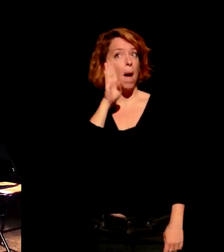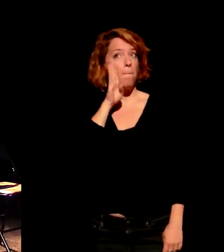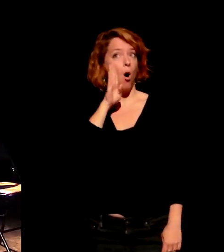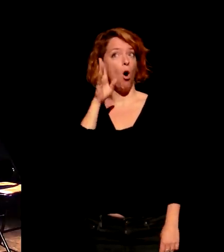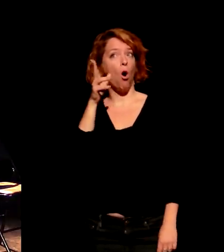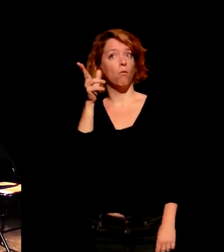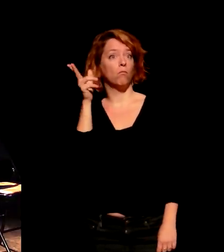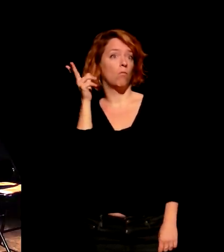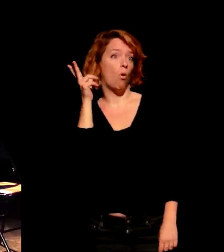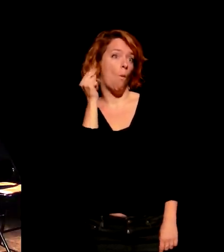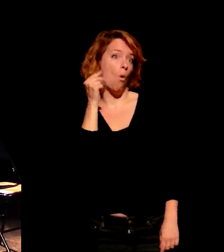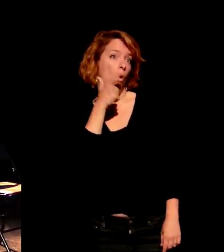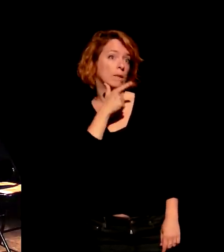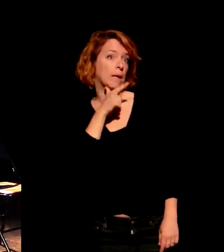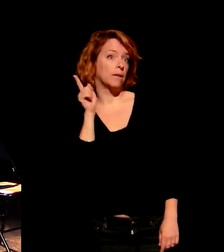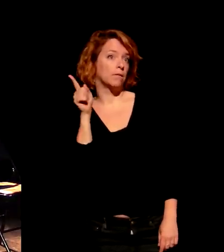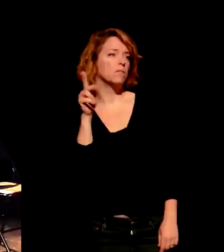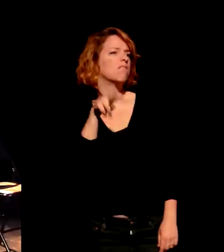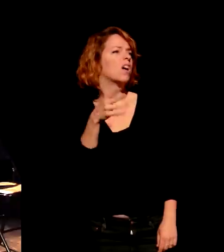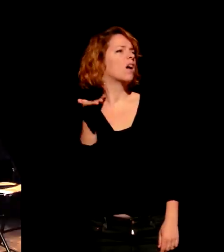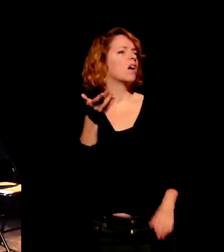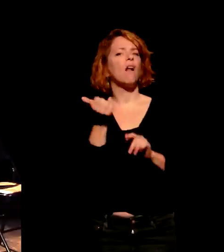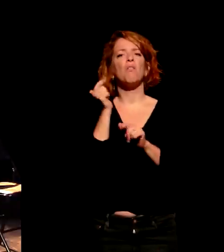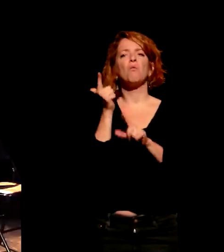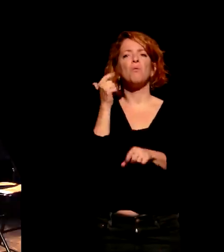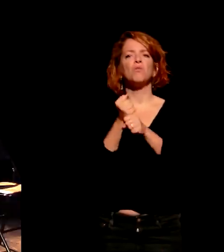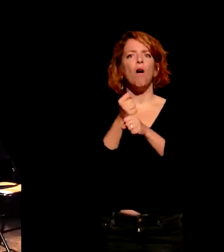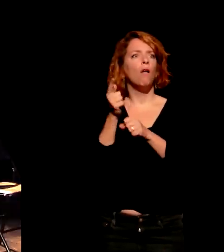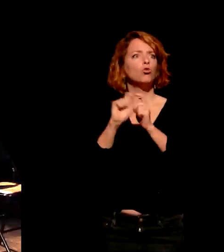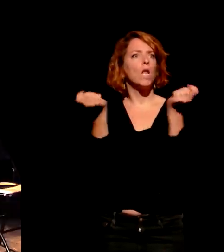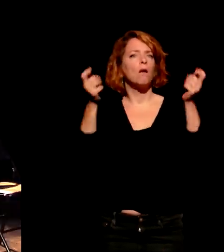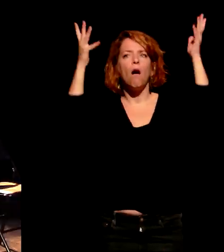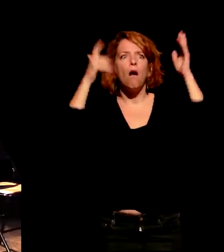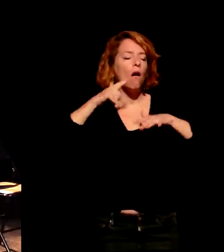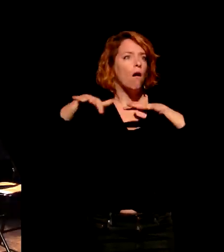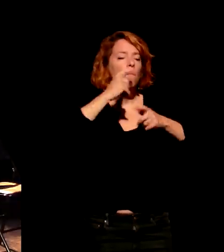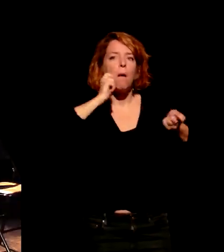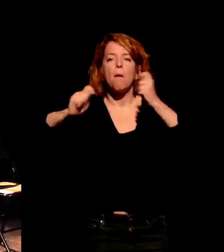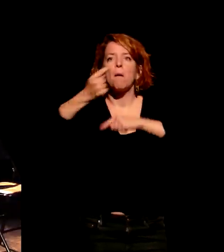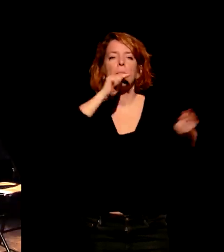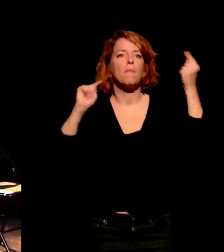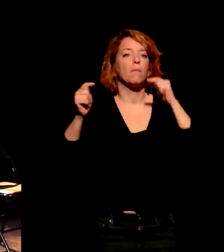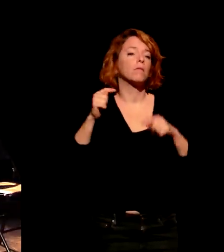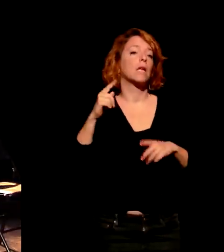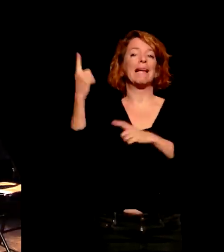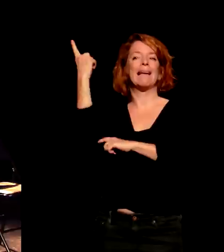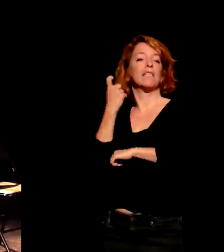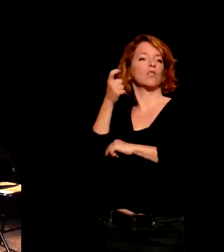Alors ça a pas mal intéressé les journalistes, là, l'année dernière, il y a 2 ans. Les gens, ils parlaient de ça, alors ils venaient me voir, alors, je sais pas, question de